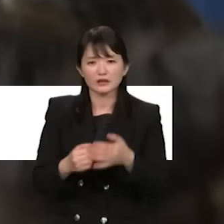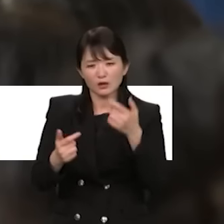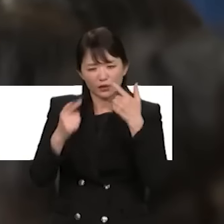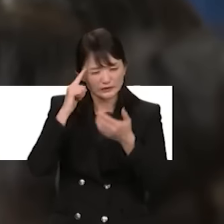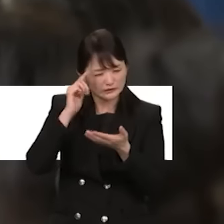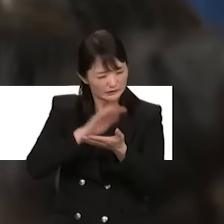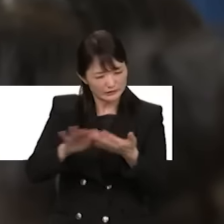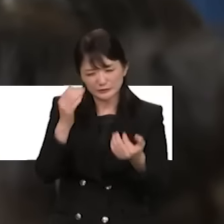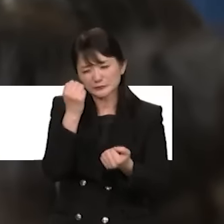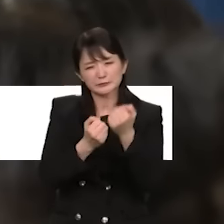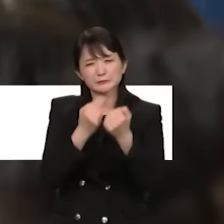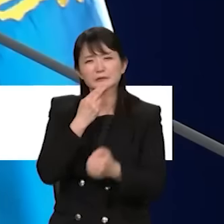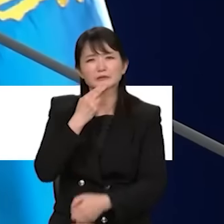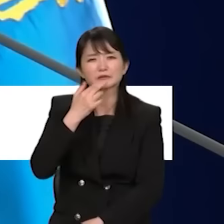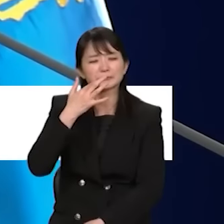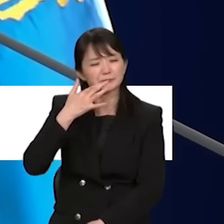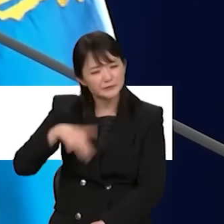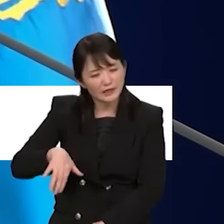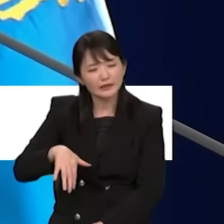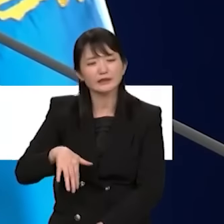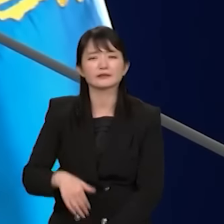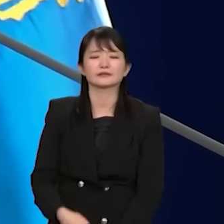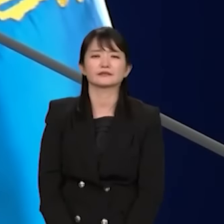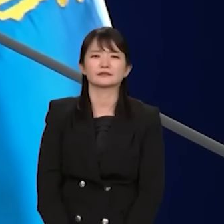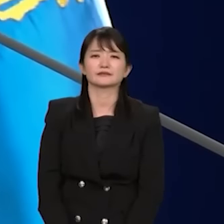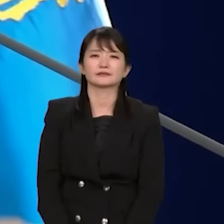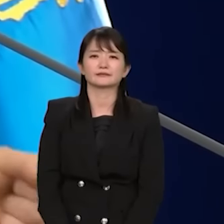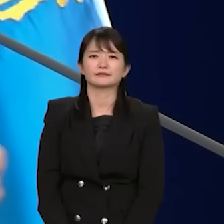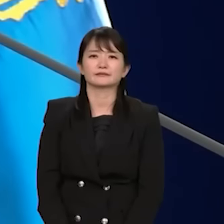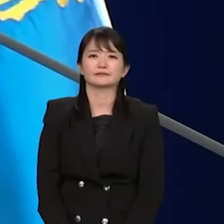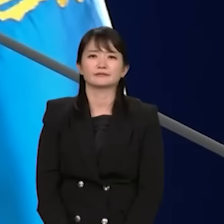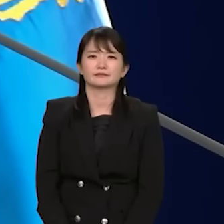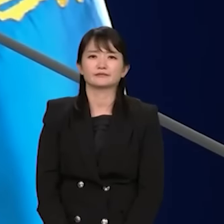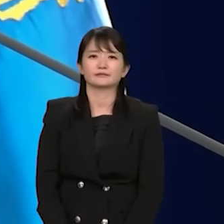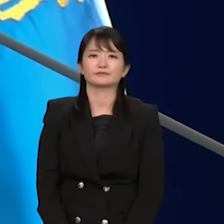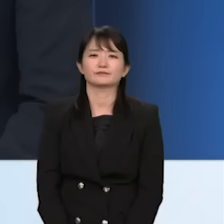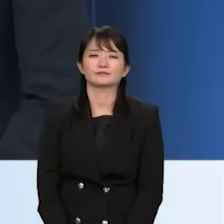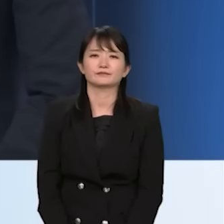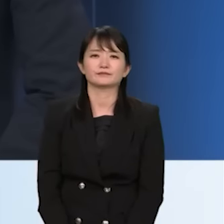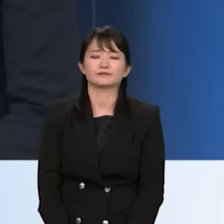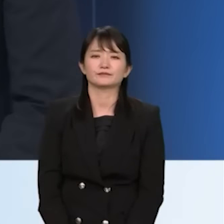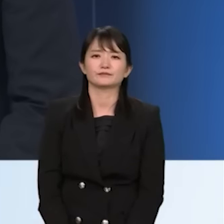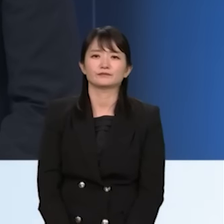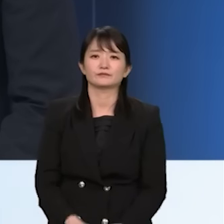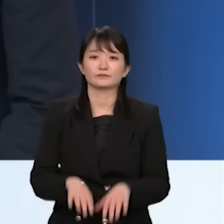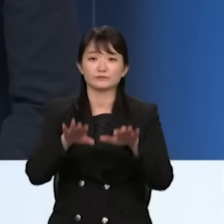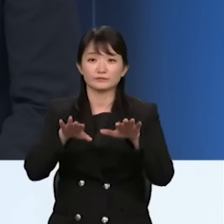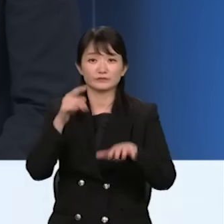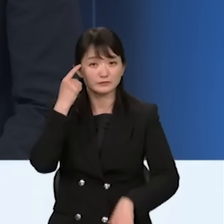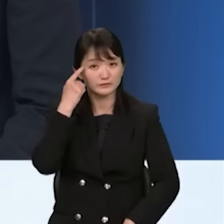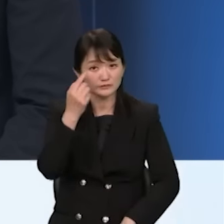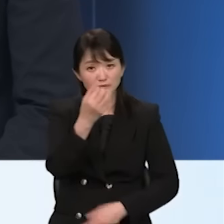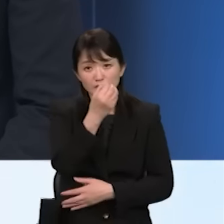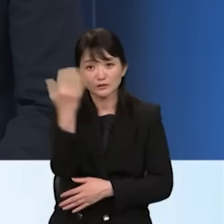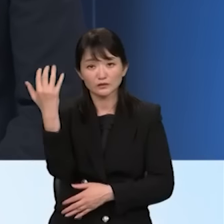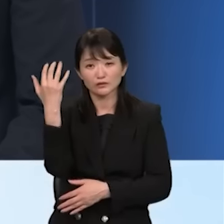없어서 아쉬웠다는 평가가 기자들 사이에서도 나오고 있습니다. 네, 오늘 질문한